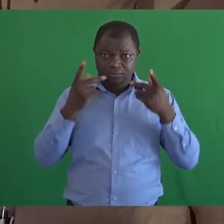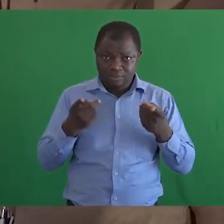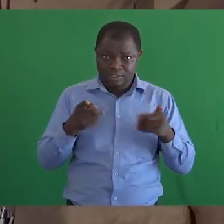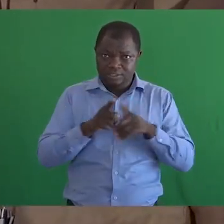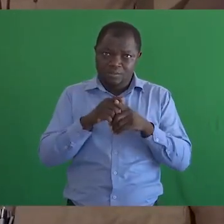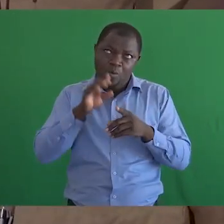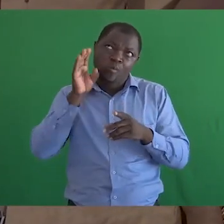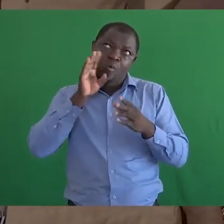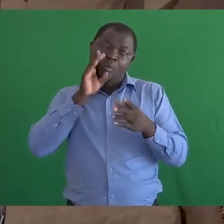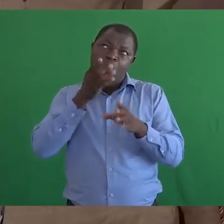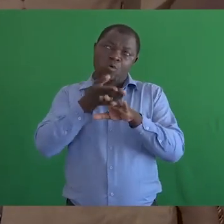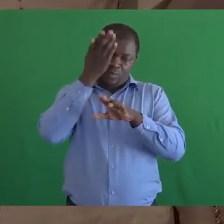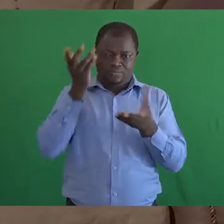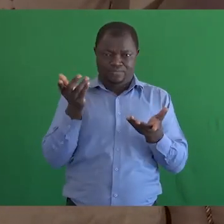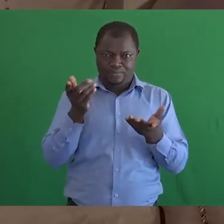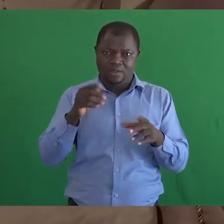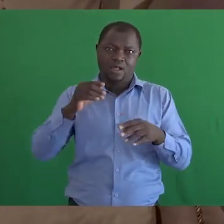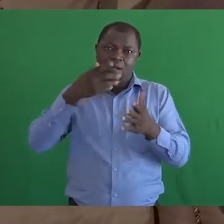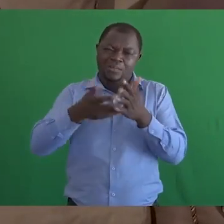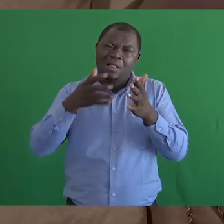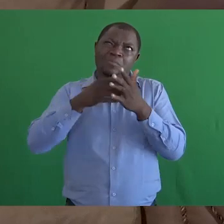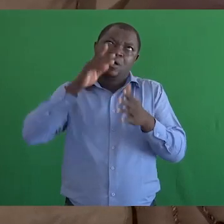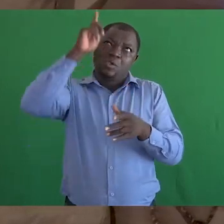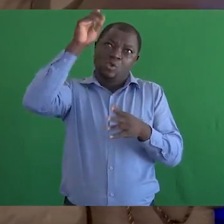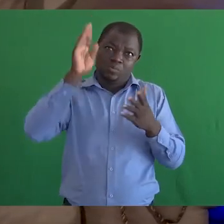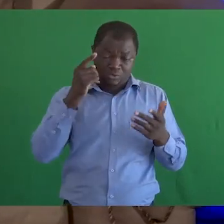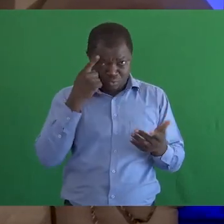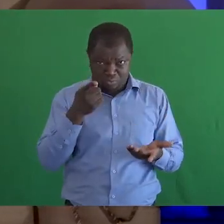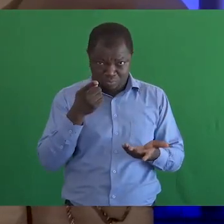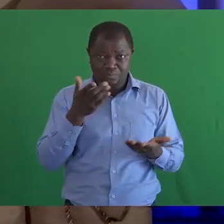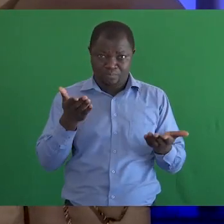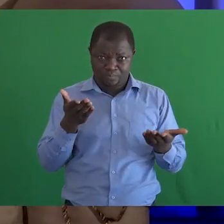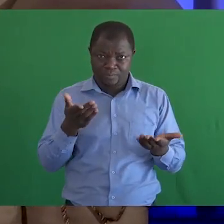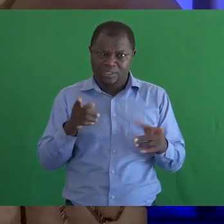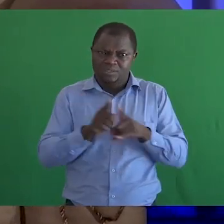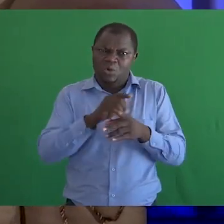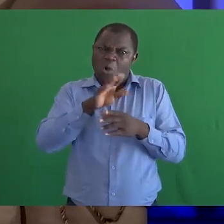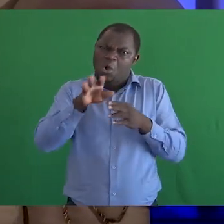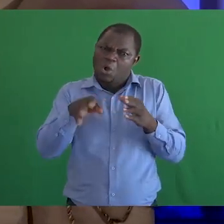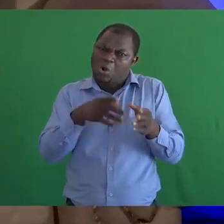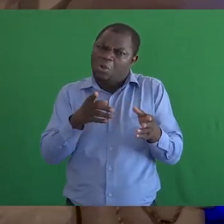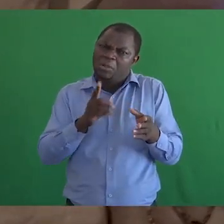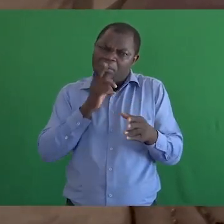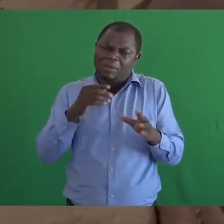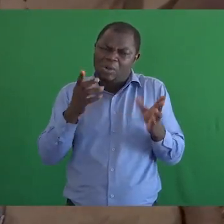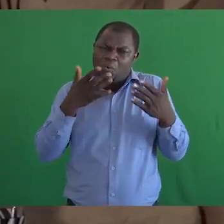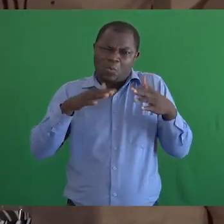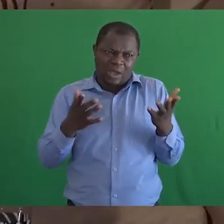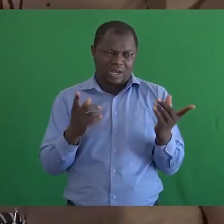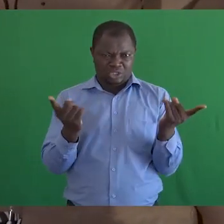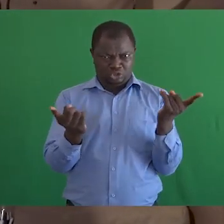yekuenda Rwendo irworo zvakosheiko pane zvinosanduka here ndikutanga nemichiremba